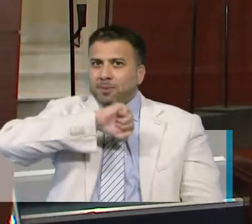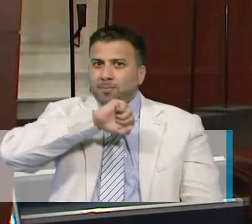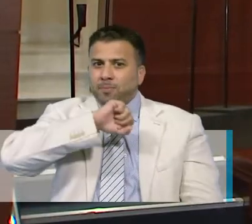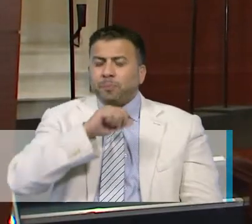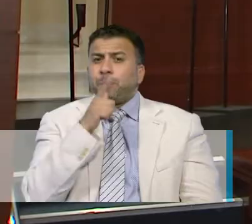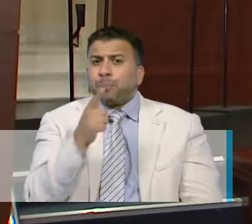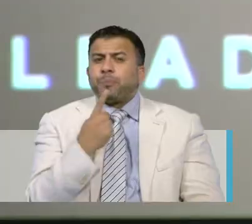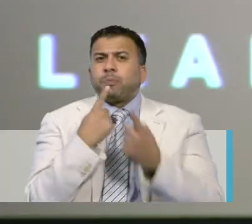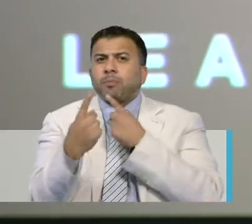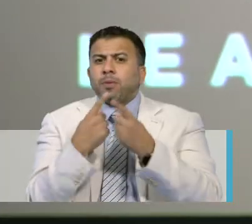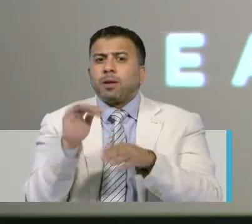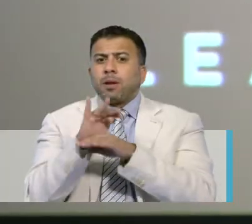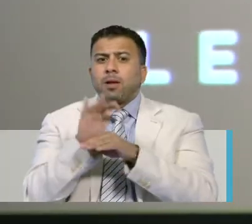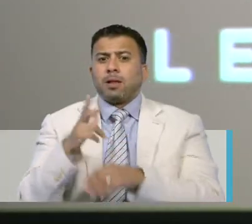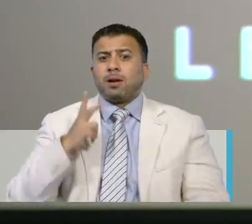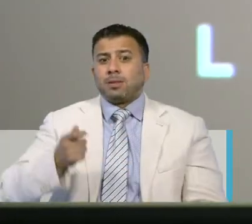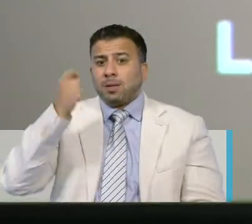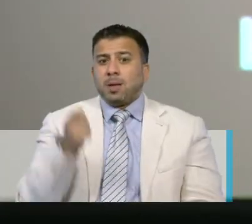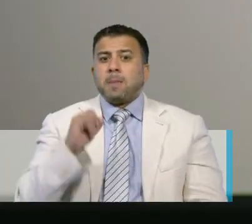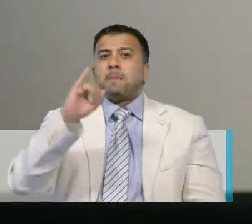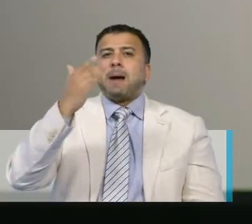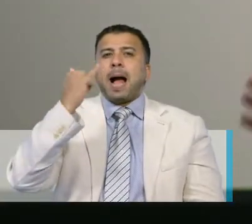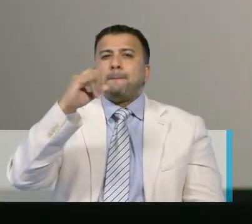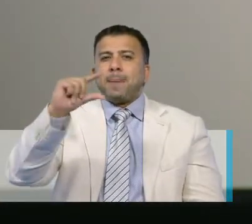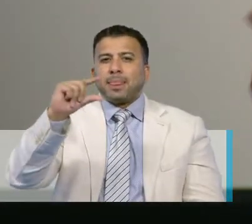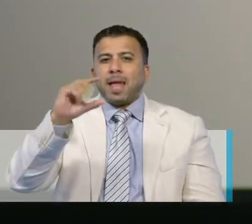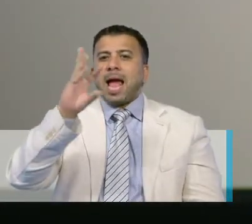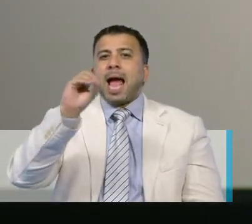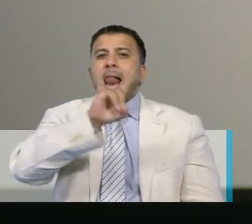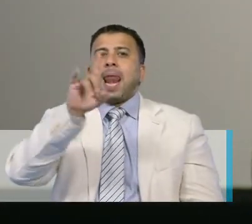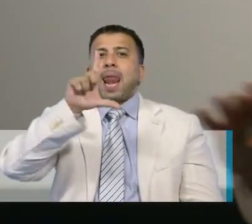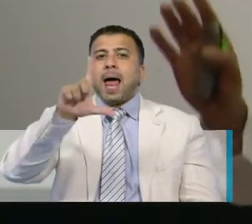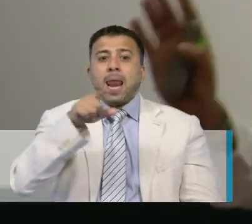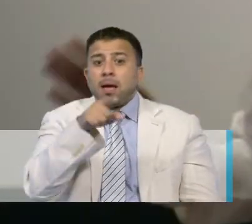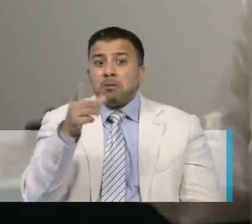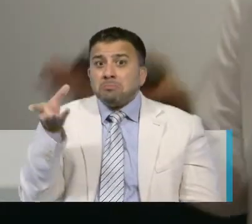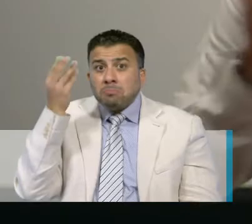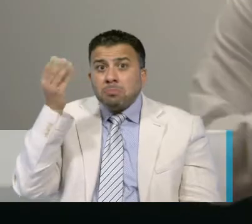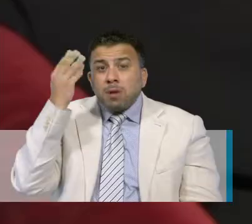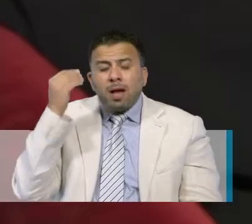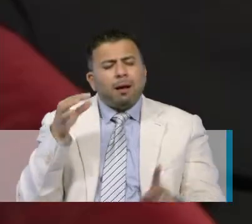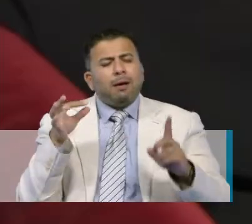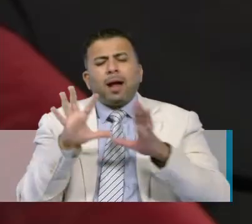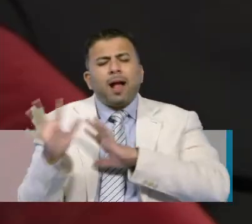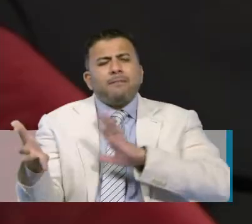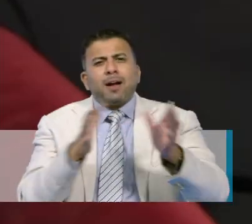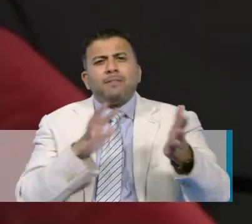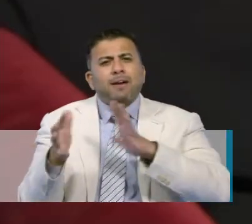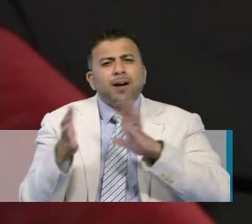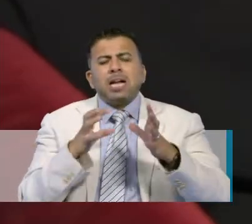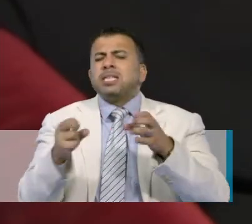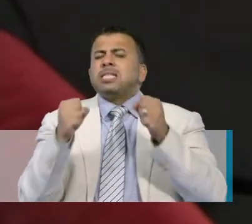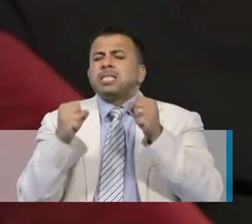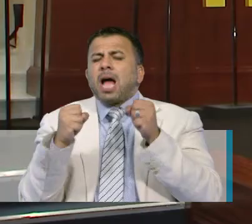في المحاضرة رائد الأعمال الإماراتي محمد هلال عن تجربته الملهمة في تحقيق أهدافه وأهم الصعوبات